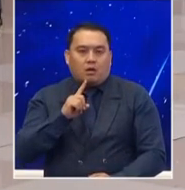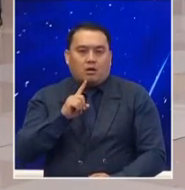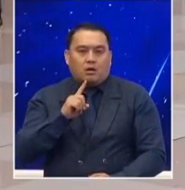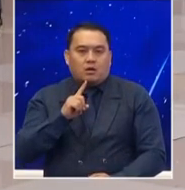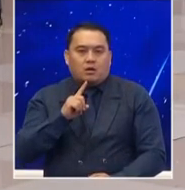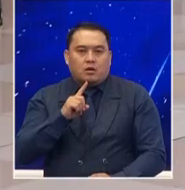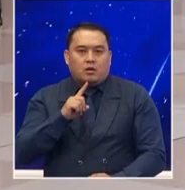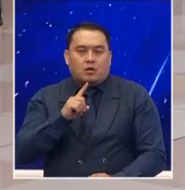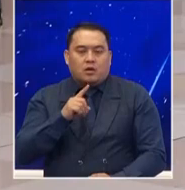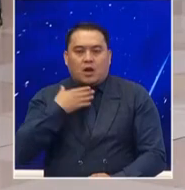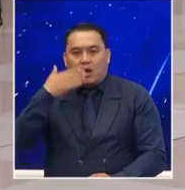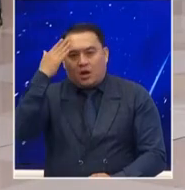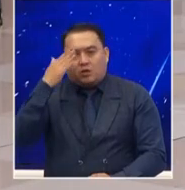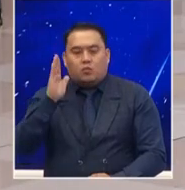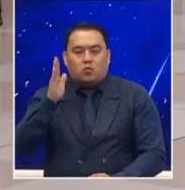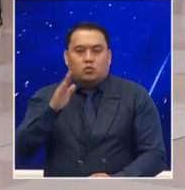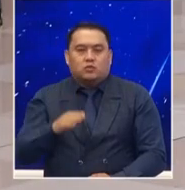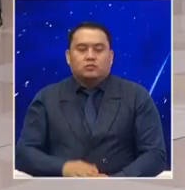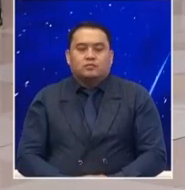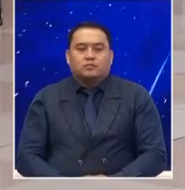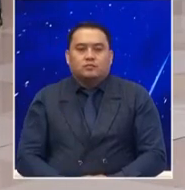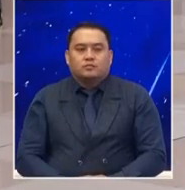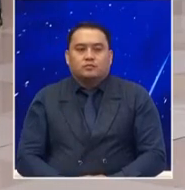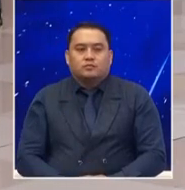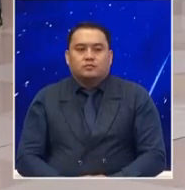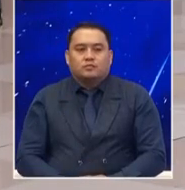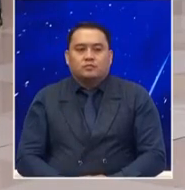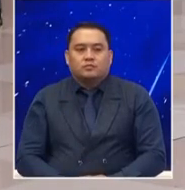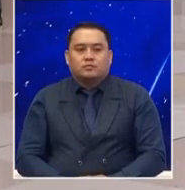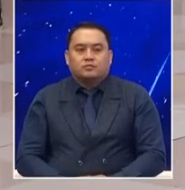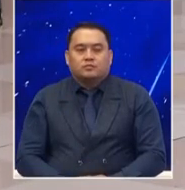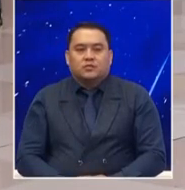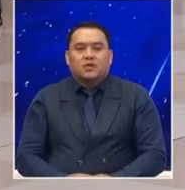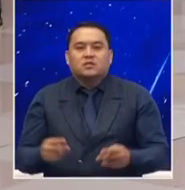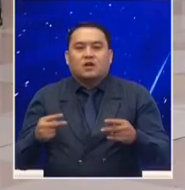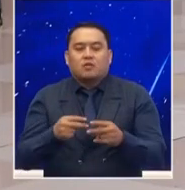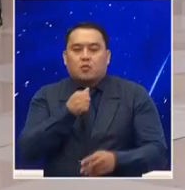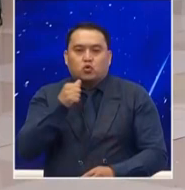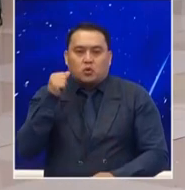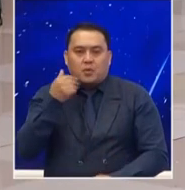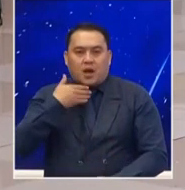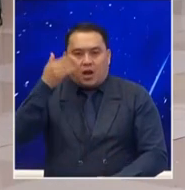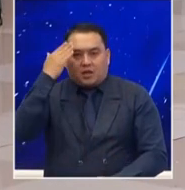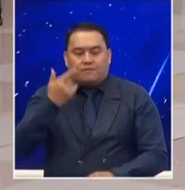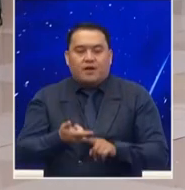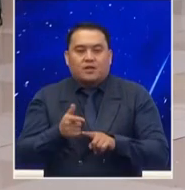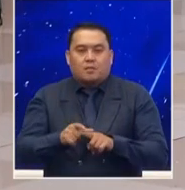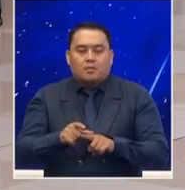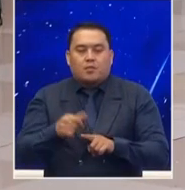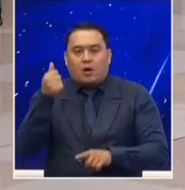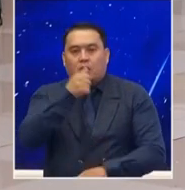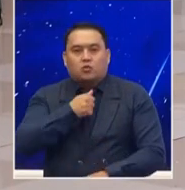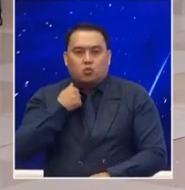В основной поток, пассажиропоток приходится на лето. В сравнении с прошлым летом, в прошлом